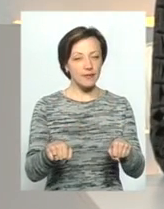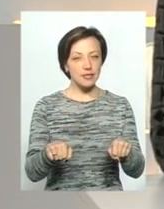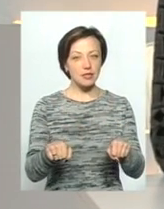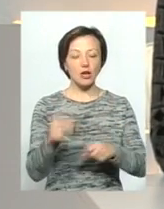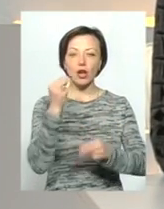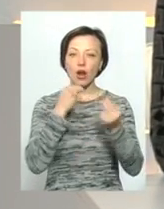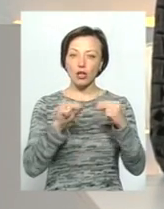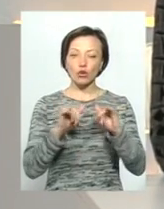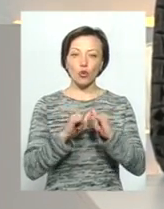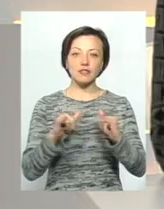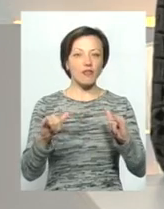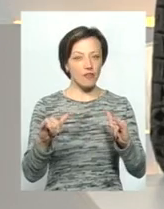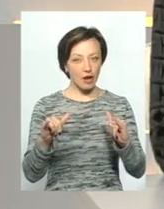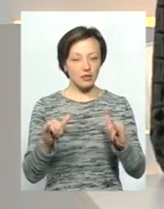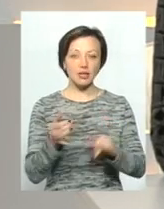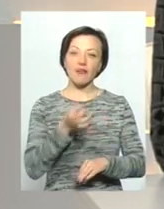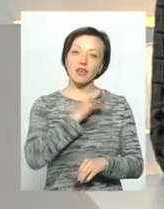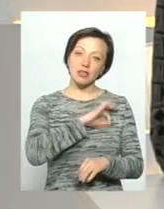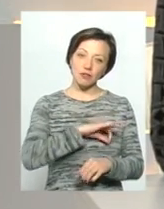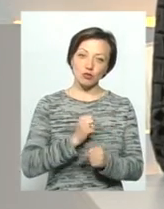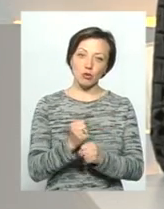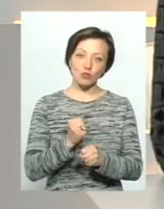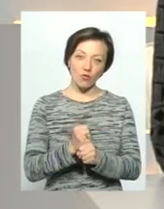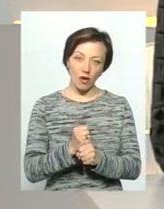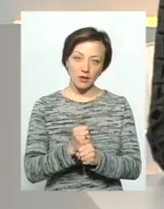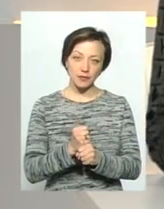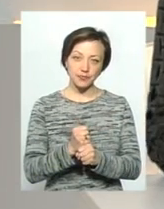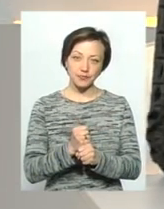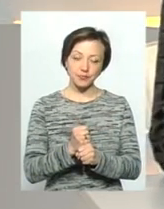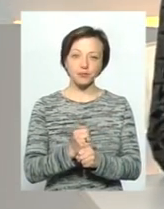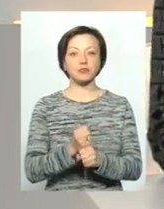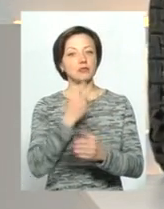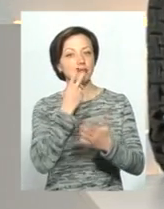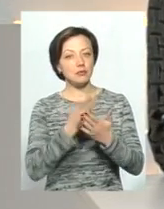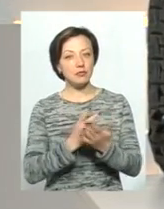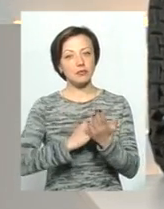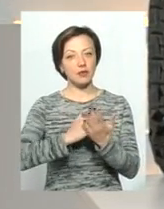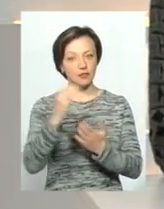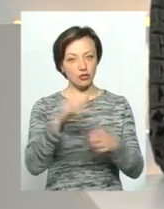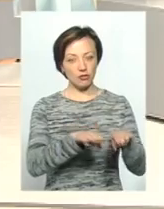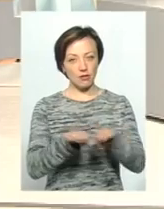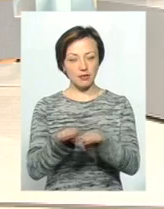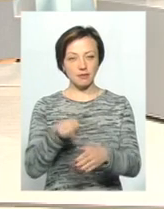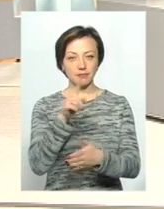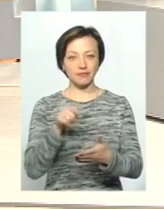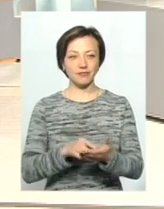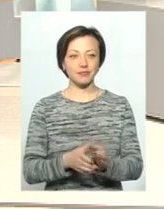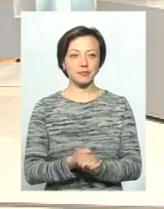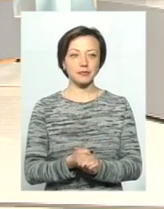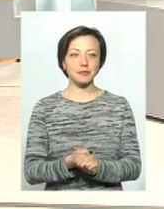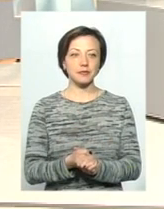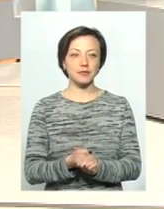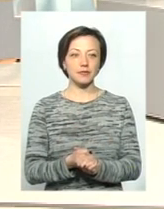можливість краще розвиватися, ефективніше працювати, показувати вищий клас? Дивіться,